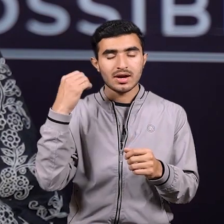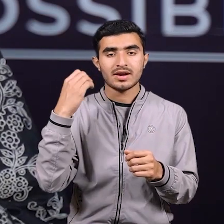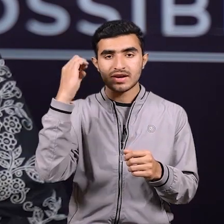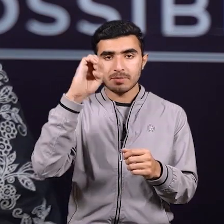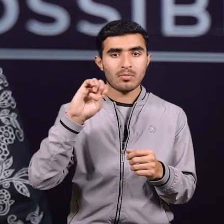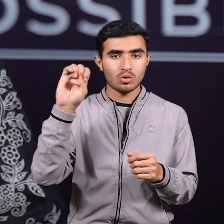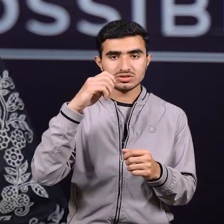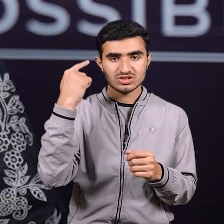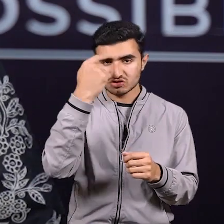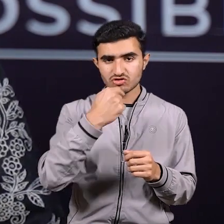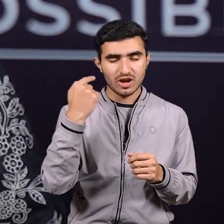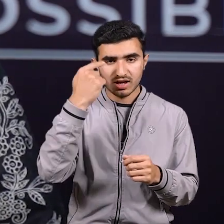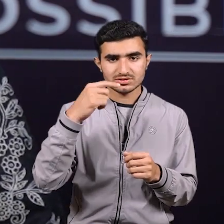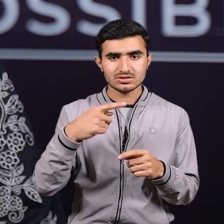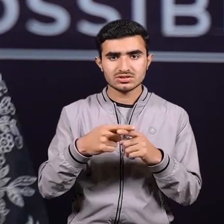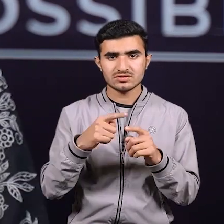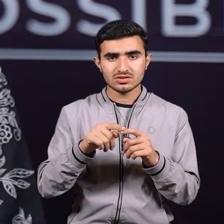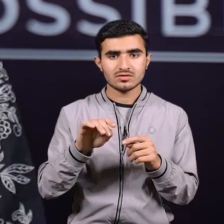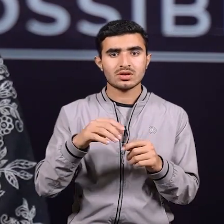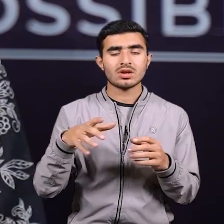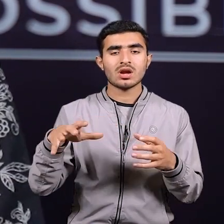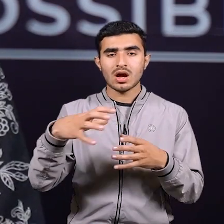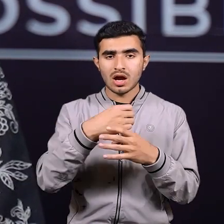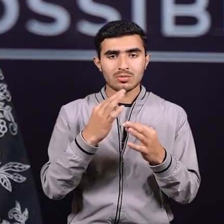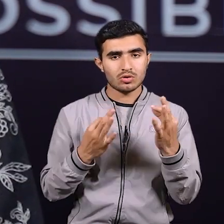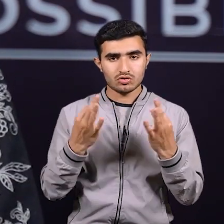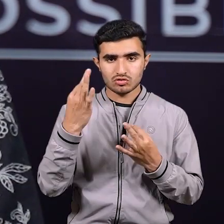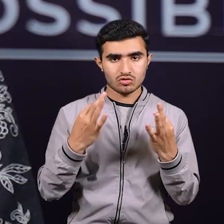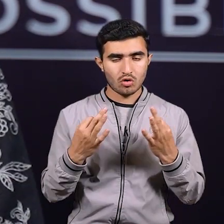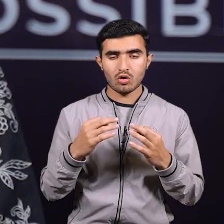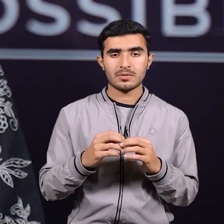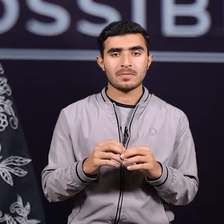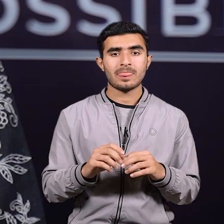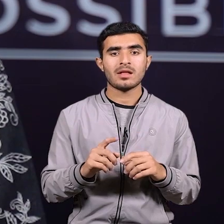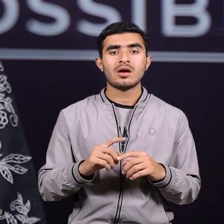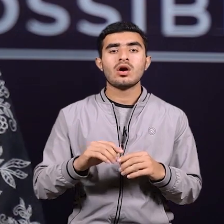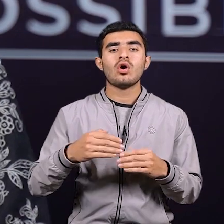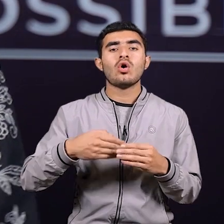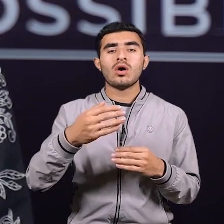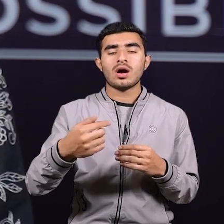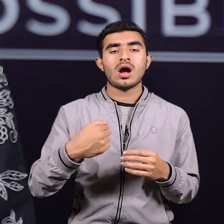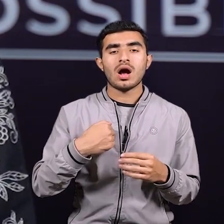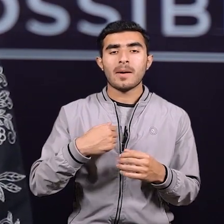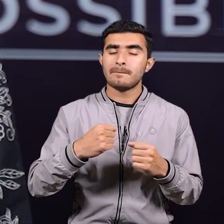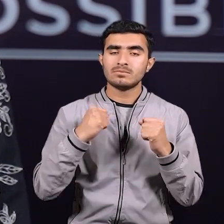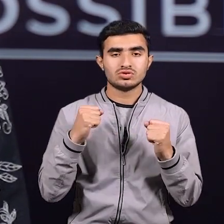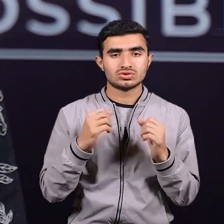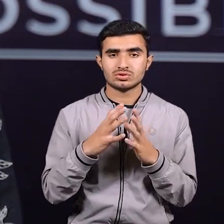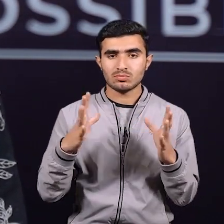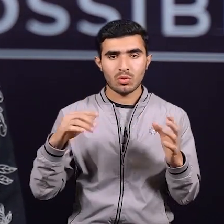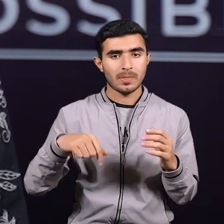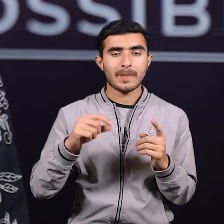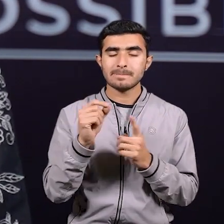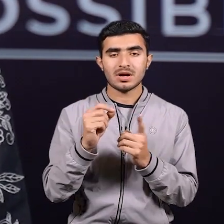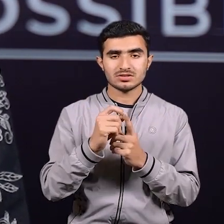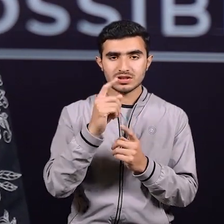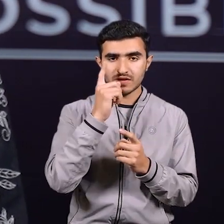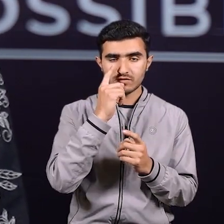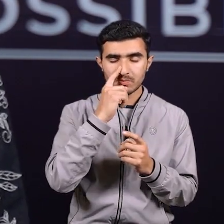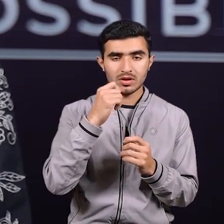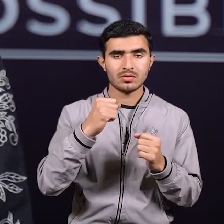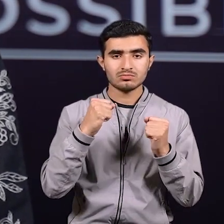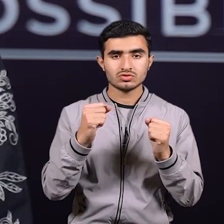say, reactions to their environment. So, हमारे लिए बहुत मुश्किल होता है as Pakistani